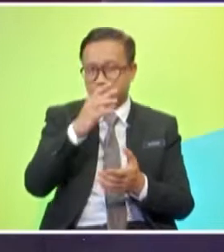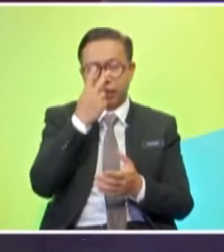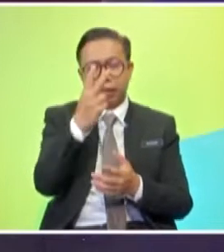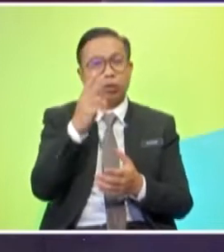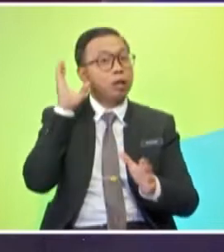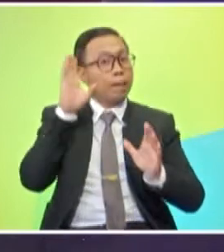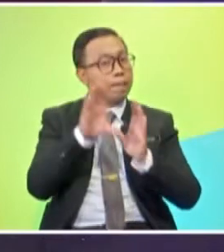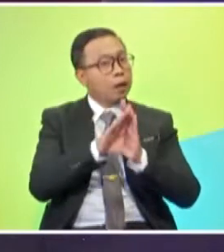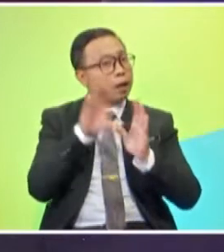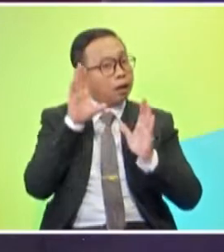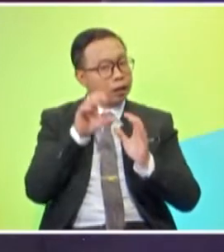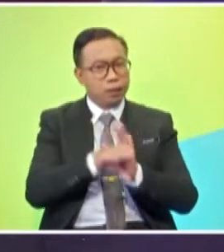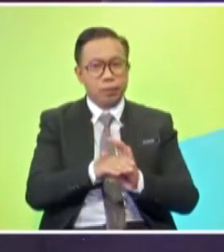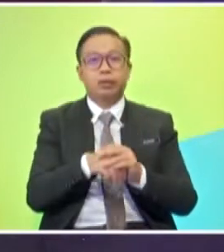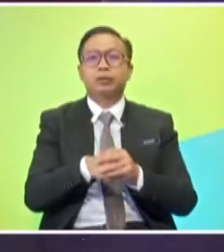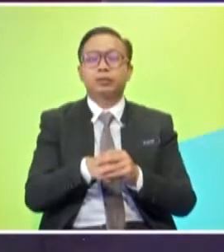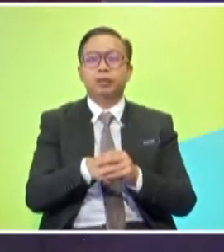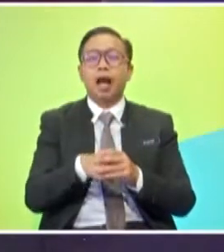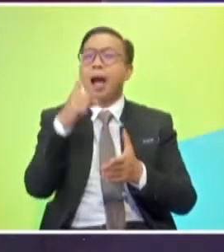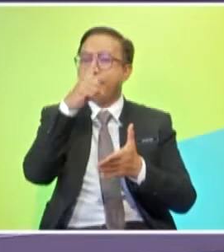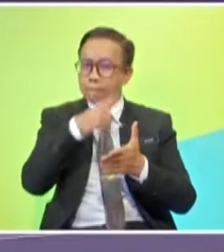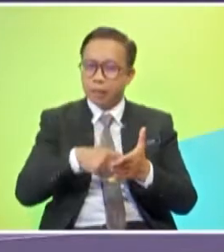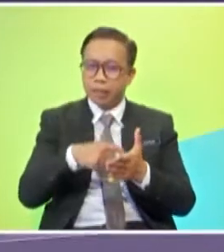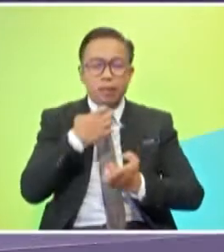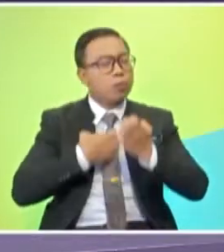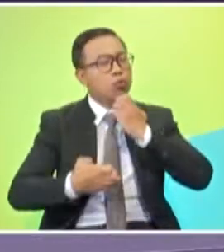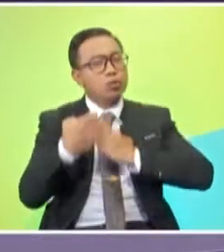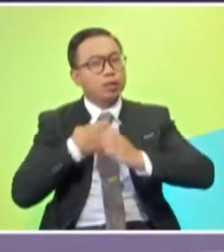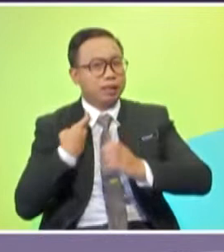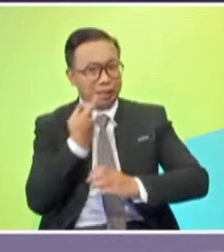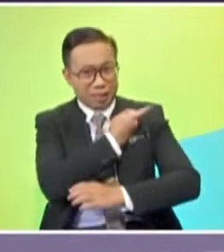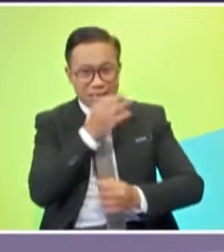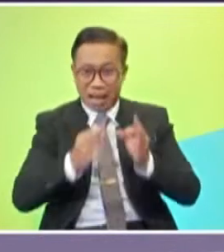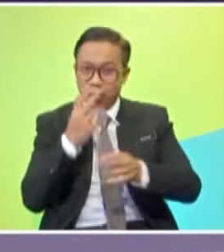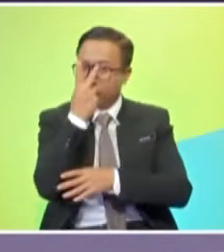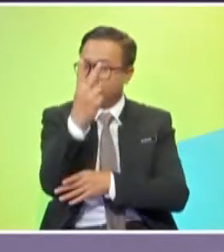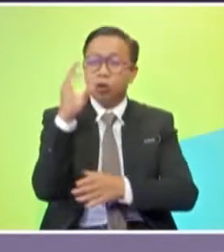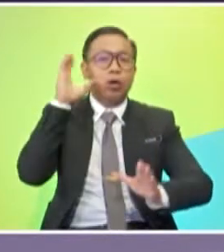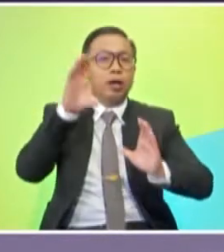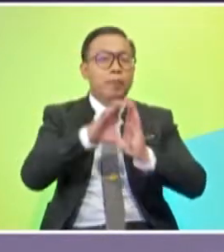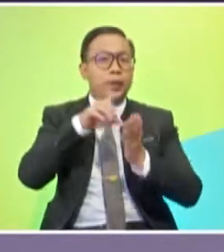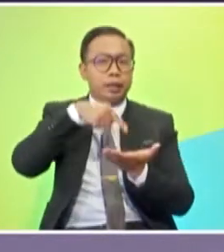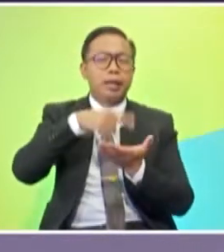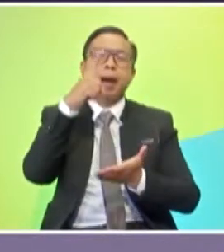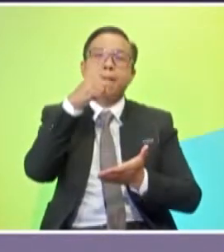tengok gampang-gampang dekat sini hahaha Pakai emosi kita kalah kita tengok gambar ini